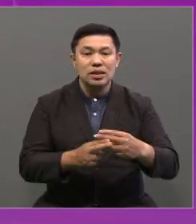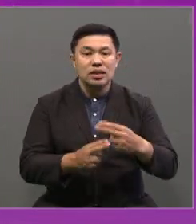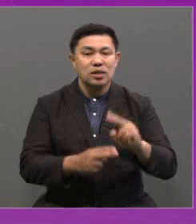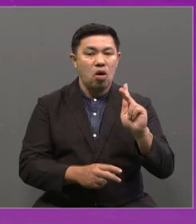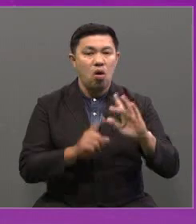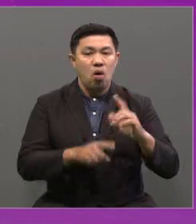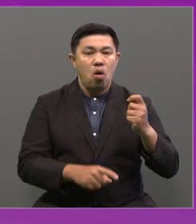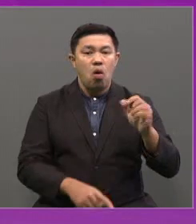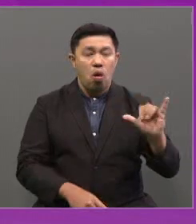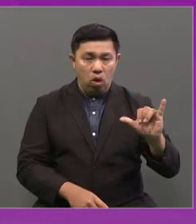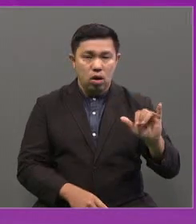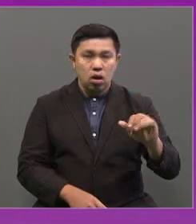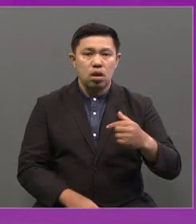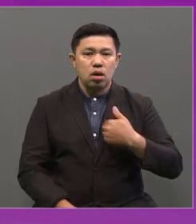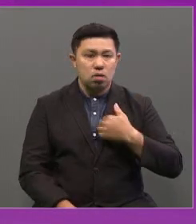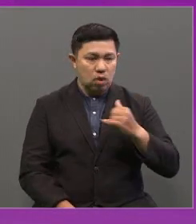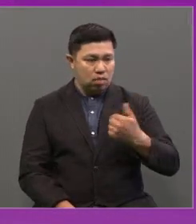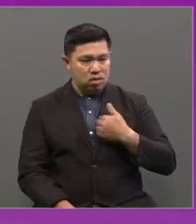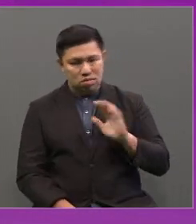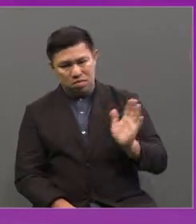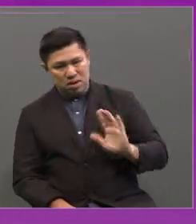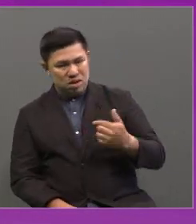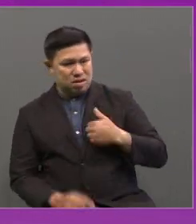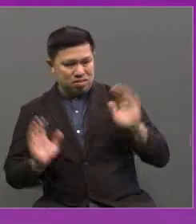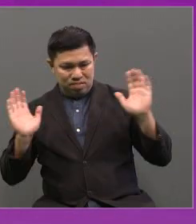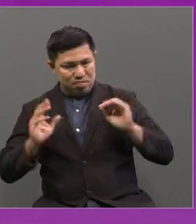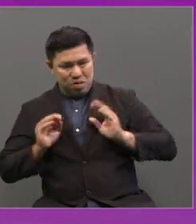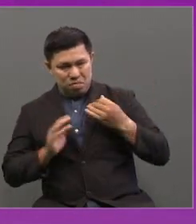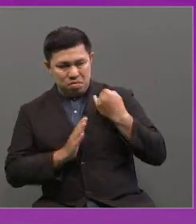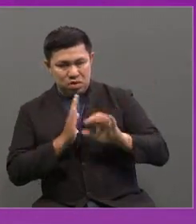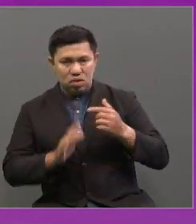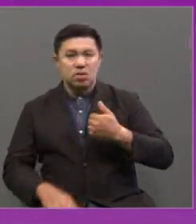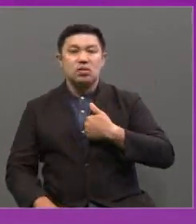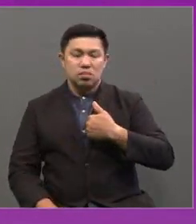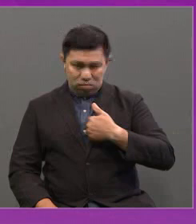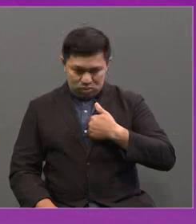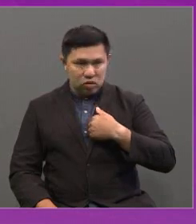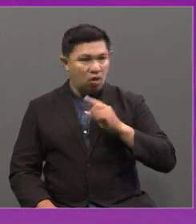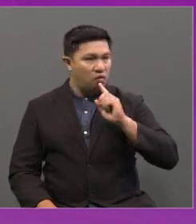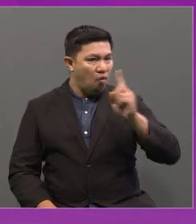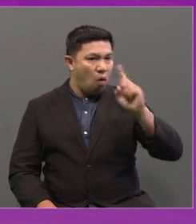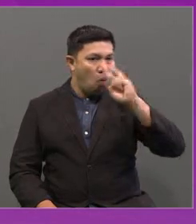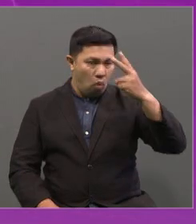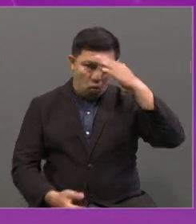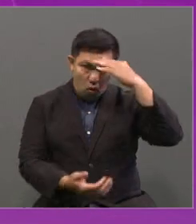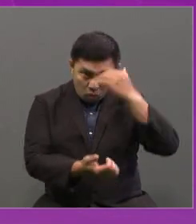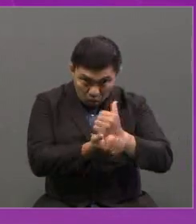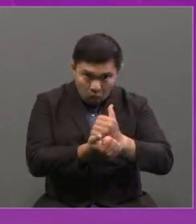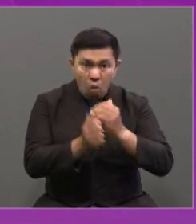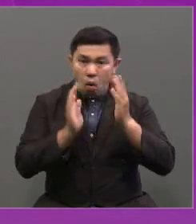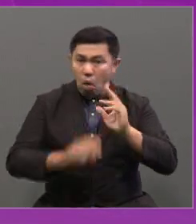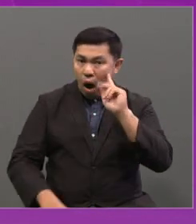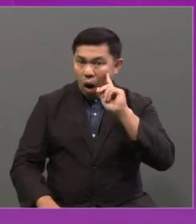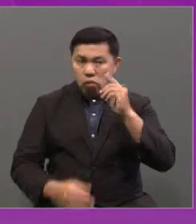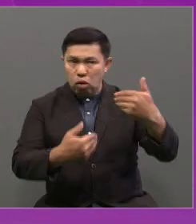นี่ยนะครับเข้าไปที่กองปราบเรียบร้อยแล้วแต่ว่าเธอปฏิเสธตลอดข้อกล่าวหานะครับแล้วยังประกาศด้วยว่าจะเตรียมฟ้องกลับทั้งตำรวจแล้วก็สื่อมวลชน